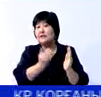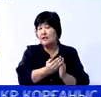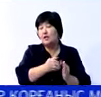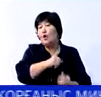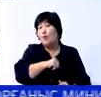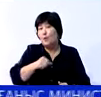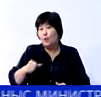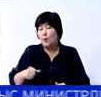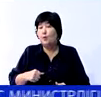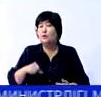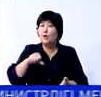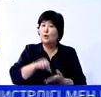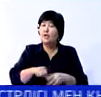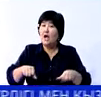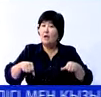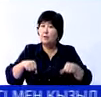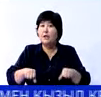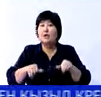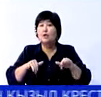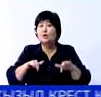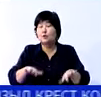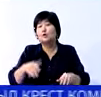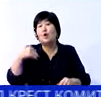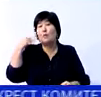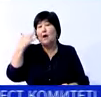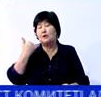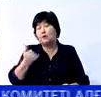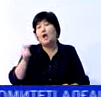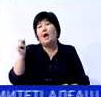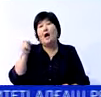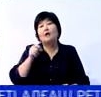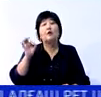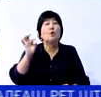өз үстіне билігін жүргізу мақсатында осы Алтын Орда өзін